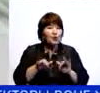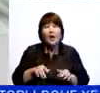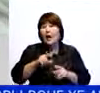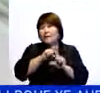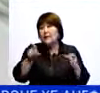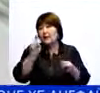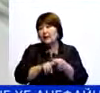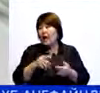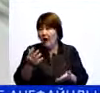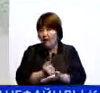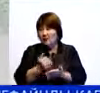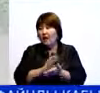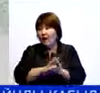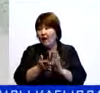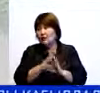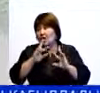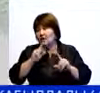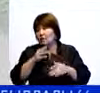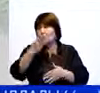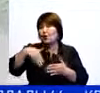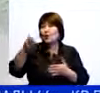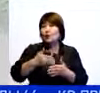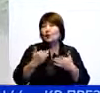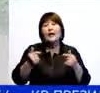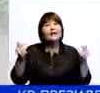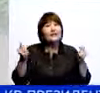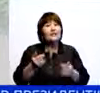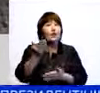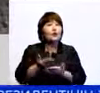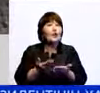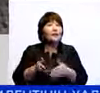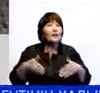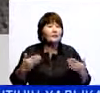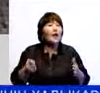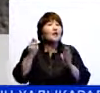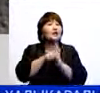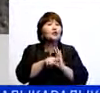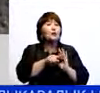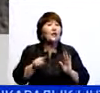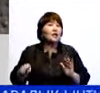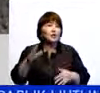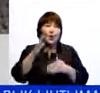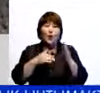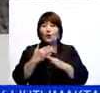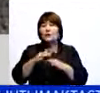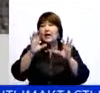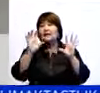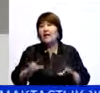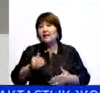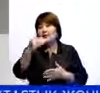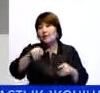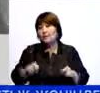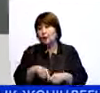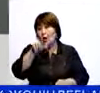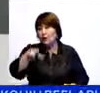Мекеме тарапынан анықталған ақаулар мен кемшіліктерді жою жөнінде тиісті нұсқамалар берілді. Тексеру нәтижесінде құрылыс саласындағы заңнама талаптарын